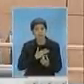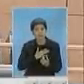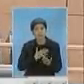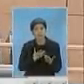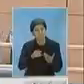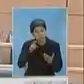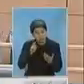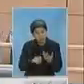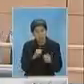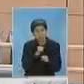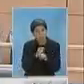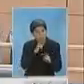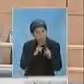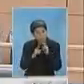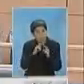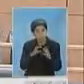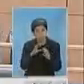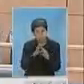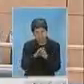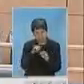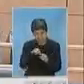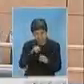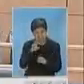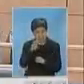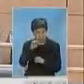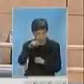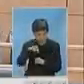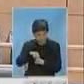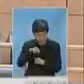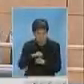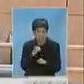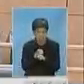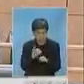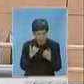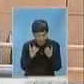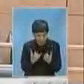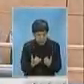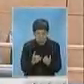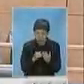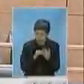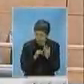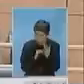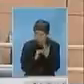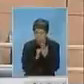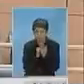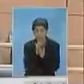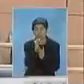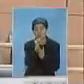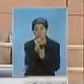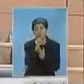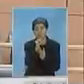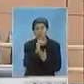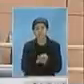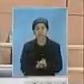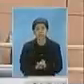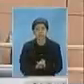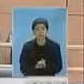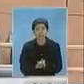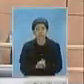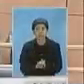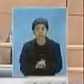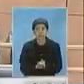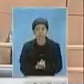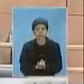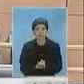มันต้องเป็นเรื่องที่พูดกันในสภาฮะที่ทำกันอยู่เนี่ยถูกทิศถูกทางถูกที่ถูกเวลาแล้ว